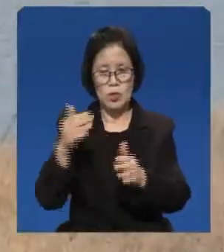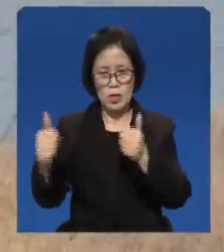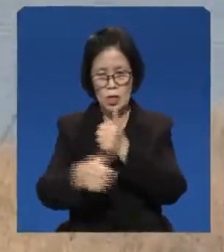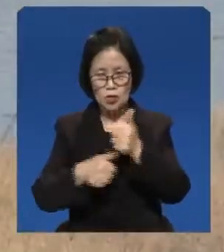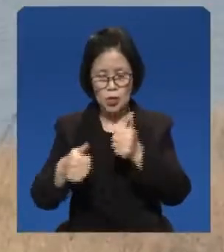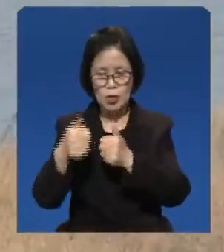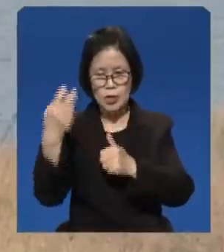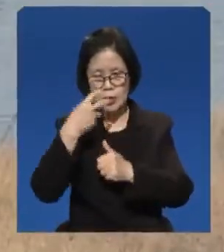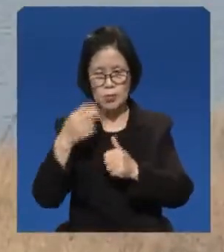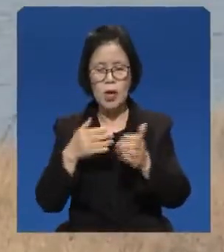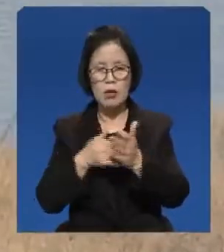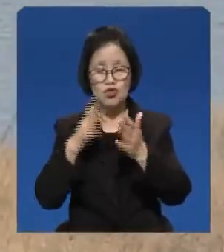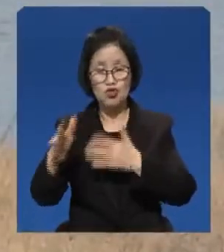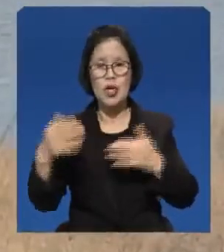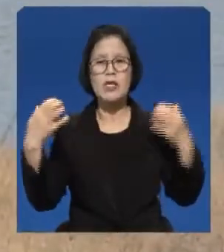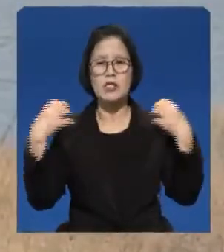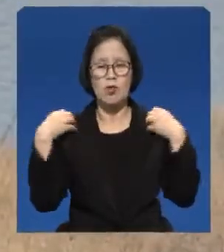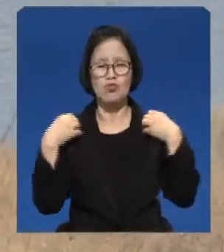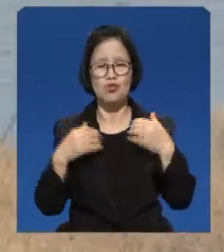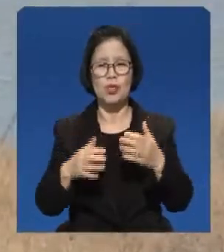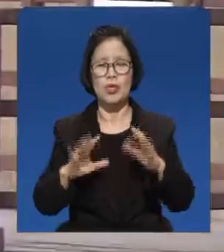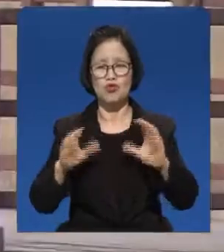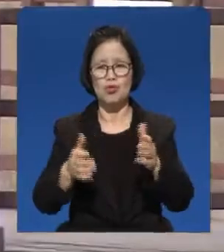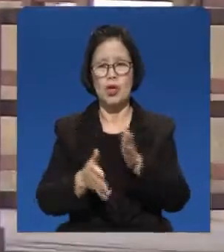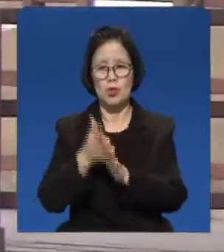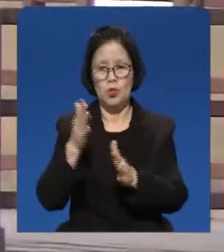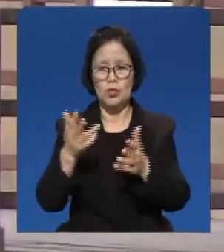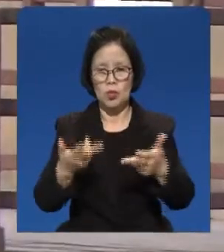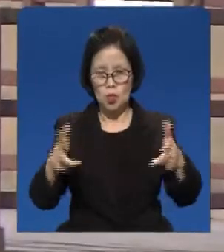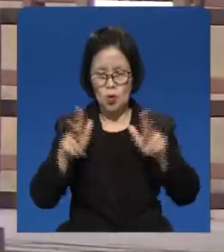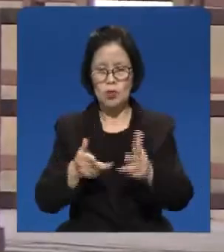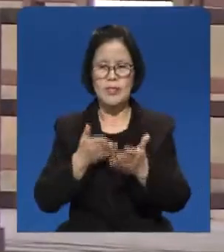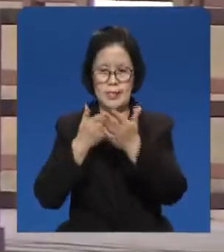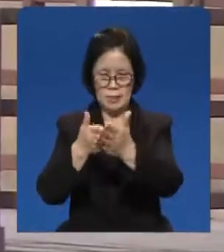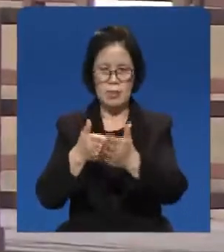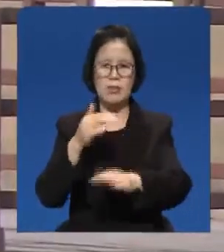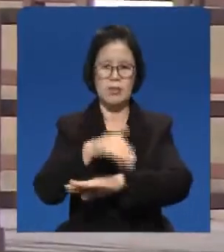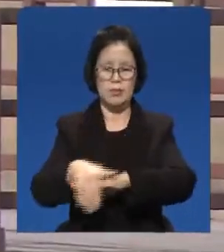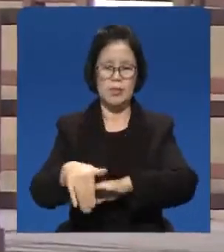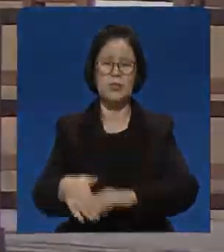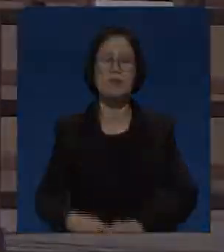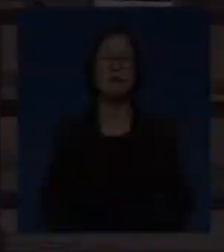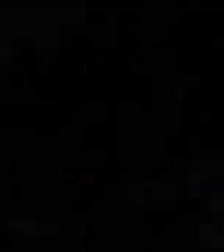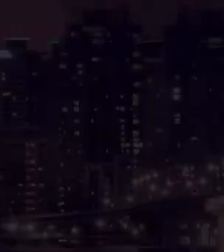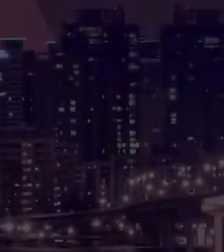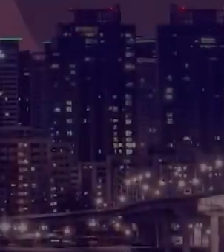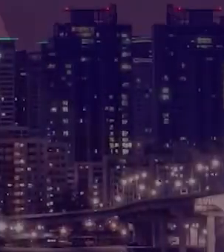정부의 국가도시공원으로 신청하게 됩니다. OBS 뉴스 백소민입니다.